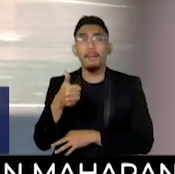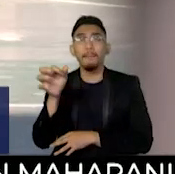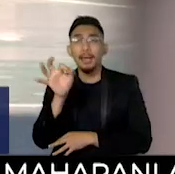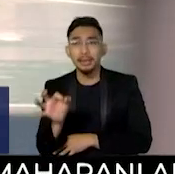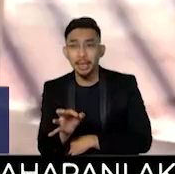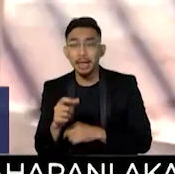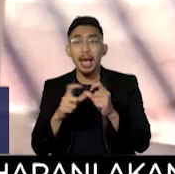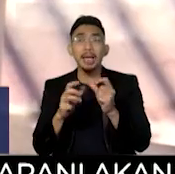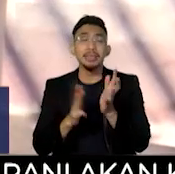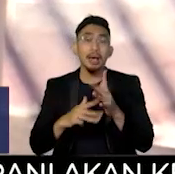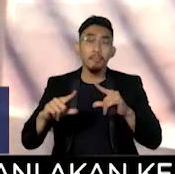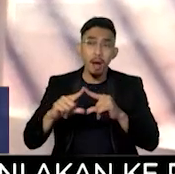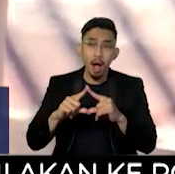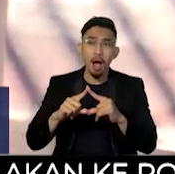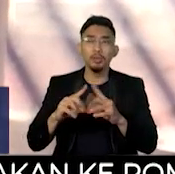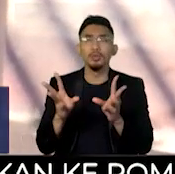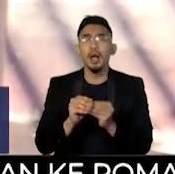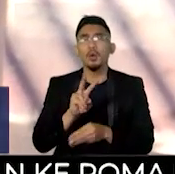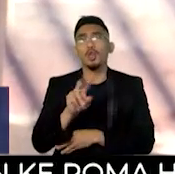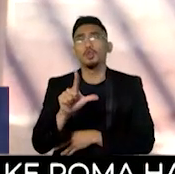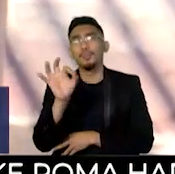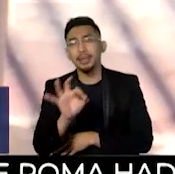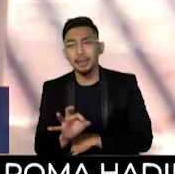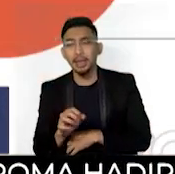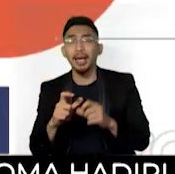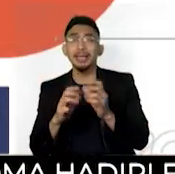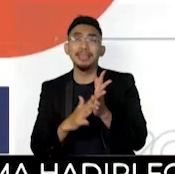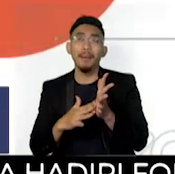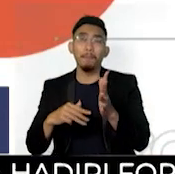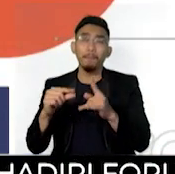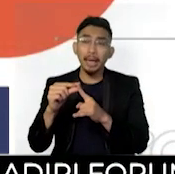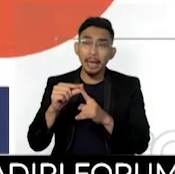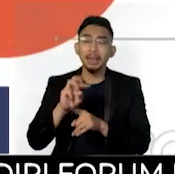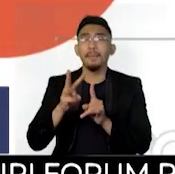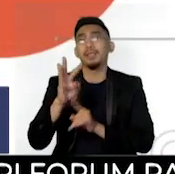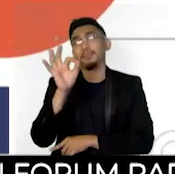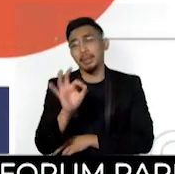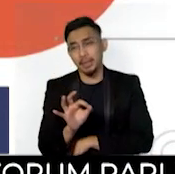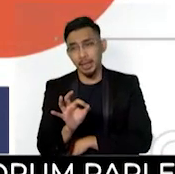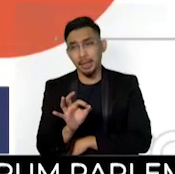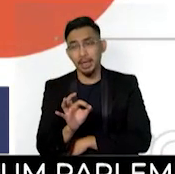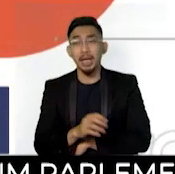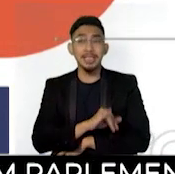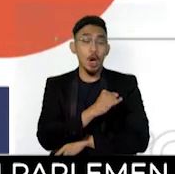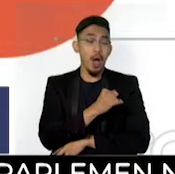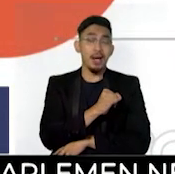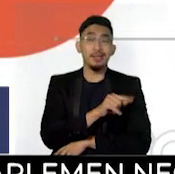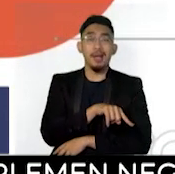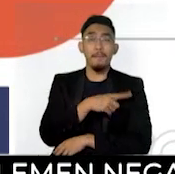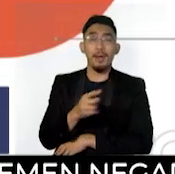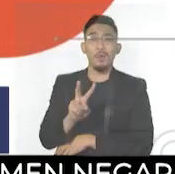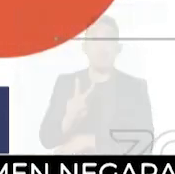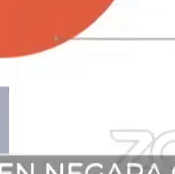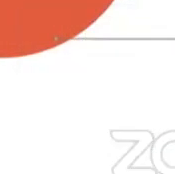SMA 27% dan SMP 13,6%. Sejak bulan Januari sampai dengan 27 September